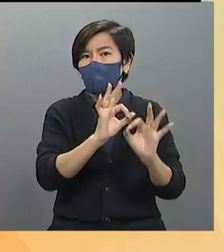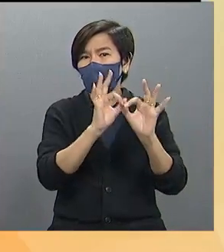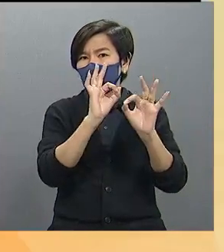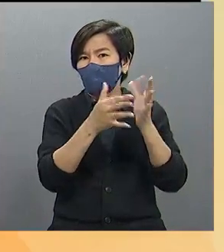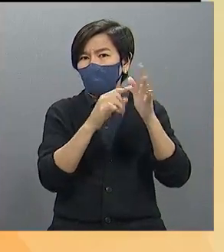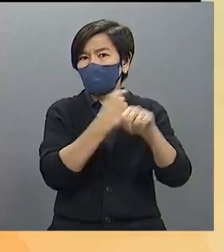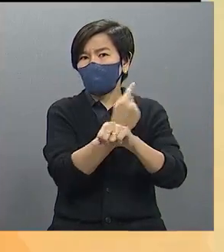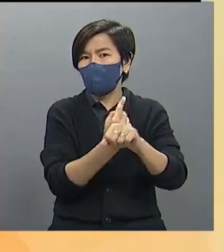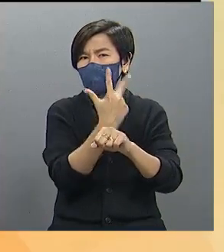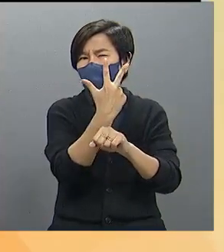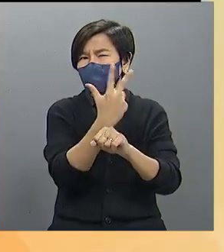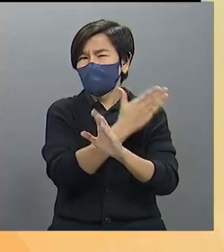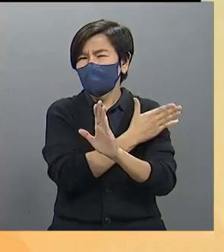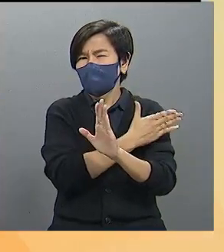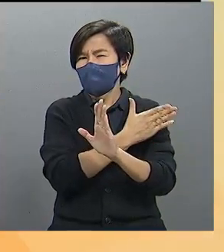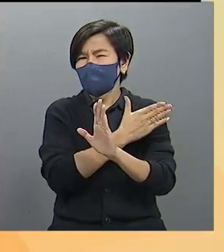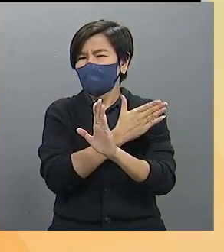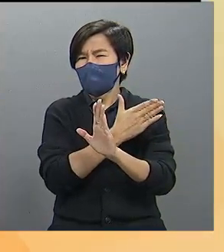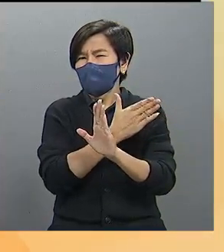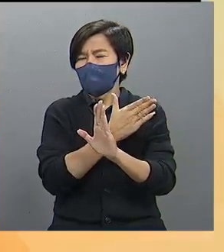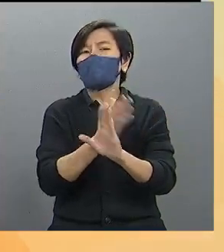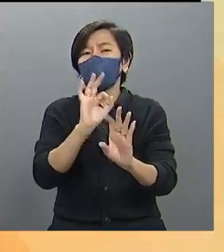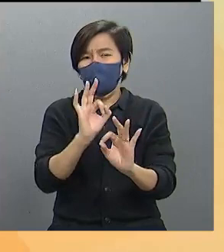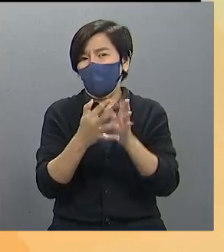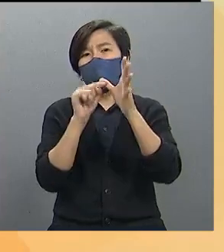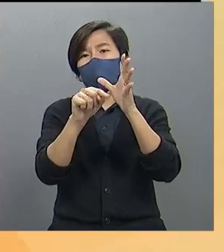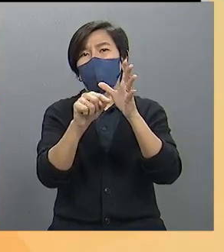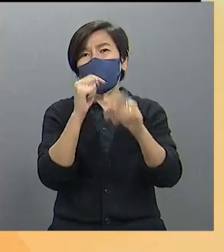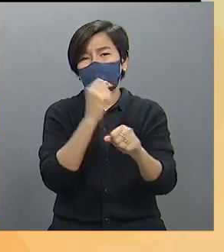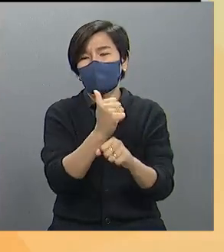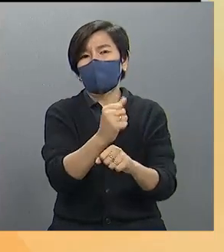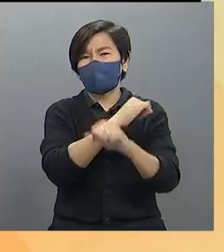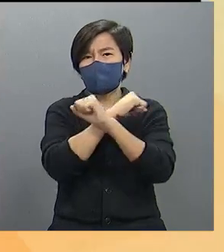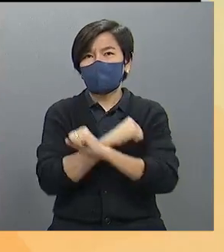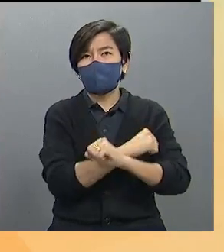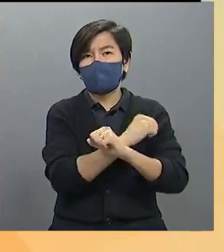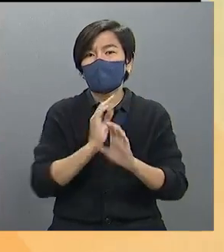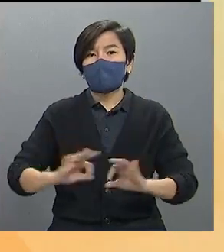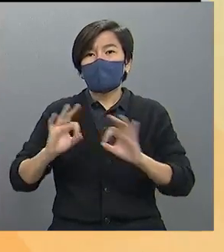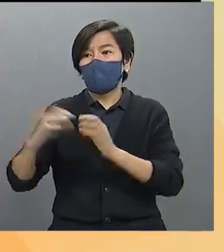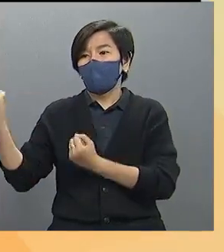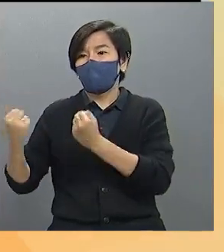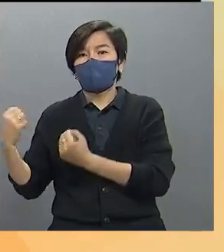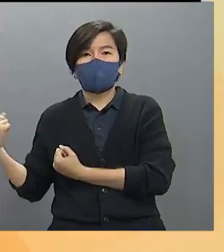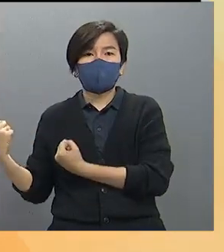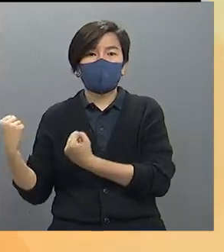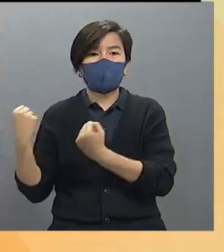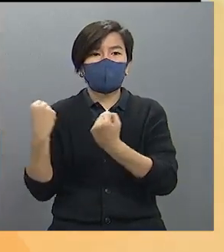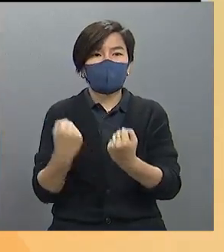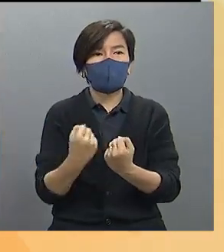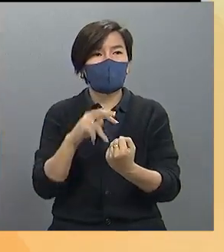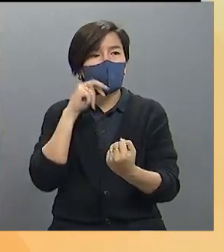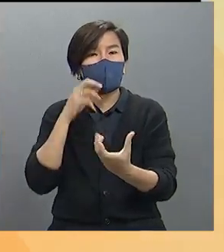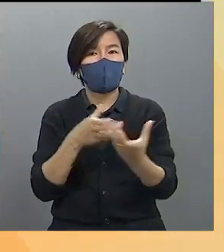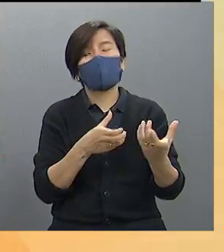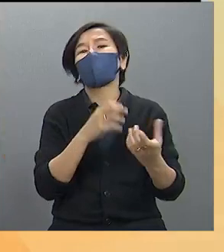พบวจะทำใหโครงสร้างอาคารสามารถดืนอยู่ได้ใช่ไใช้งานได้สวโครสางเรากเป็ระบบ Finishing ของอาคารคือปิ